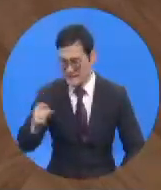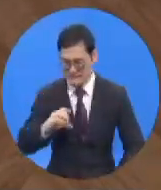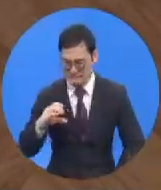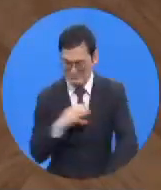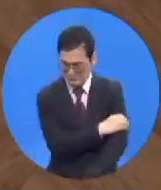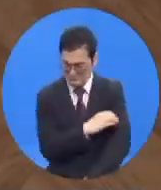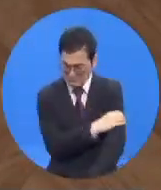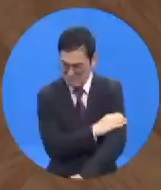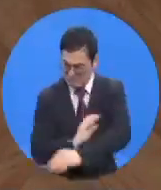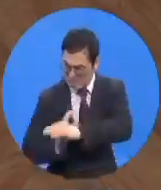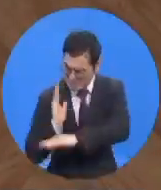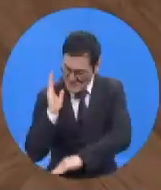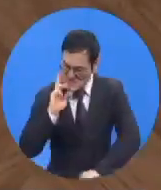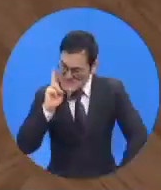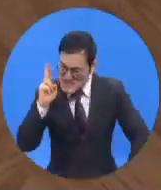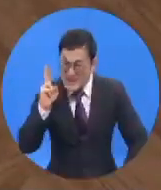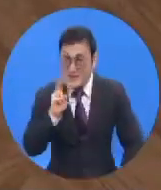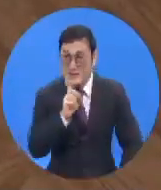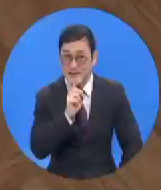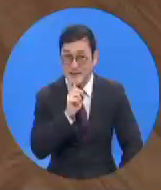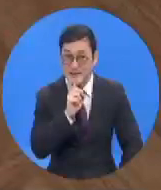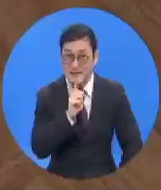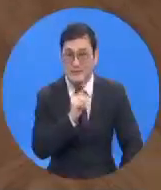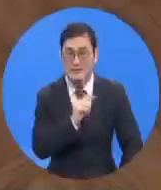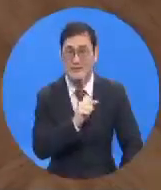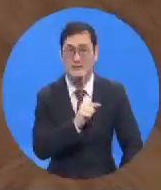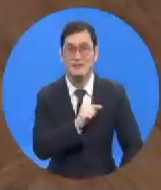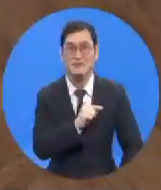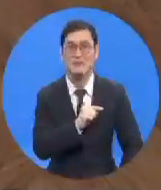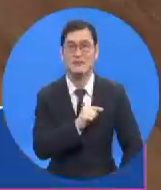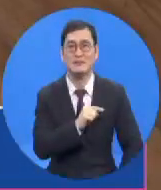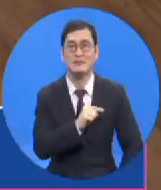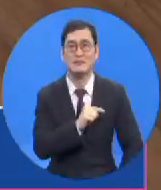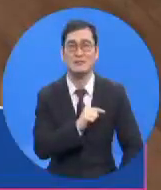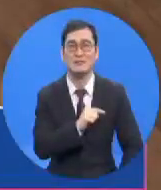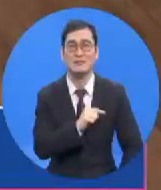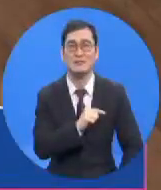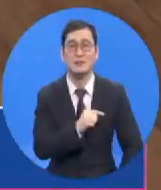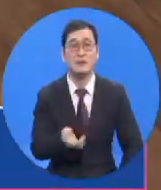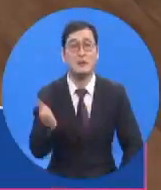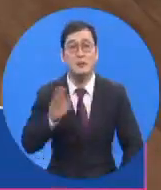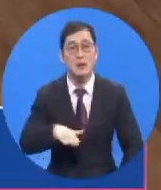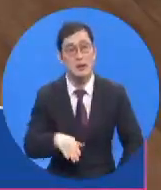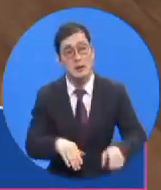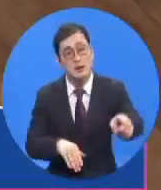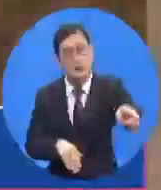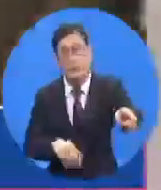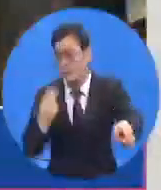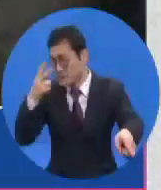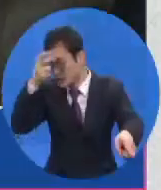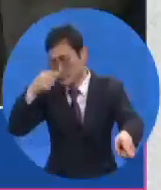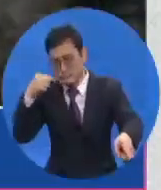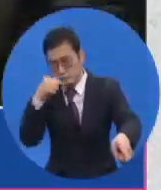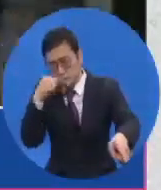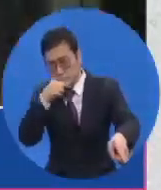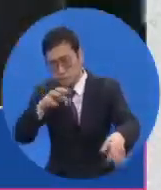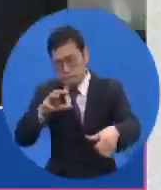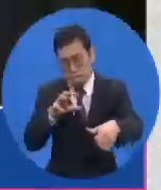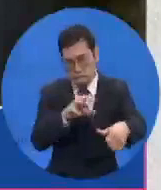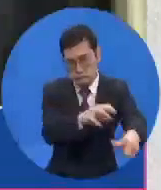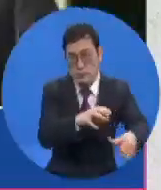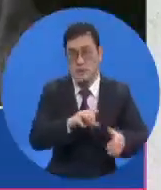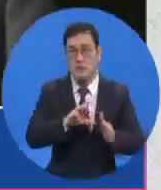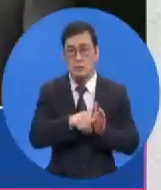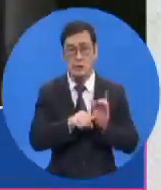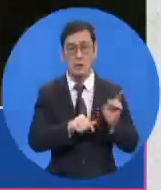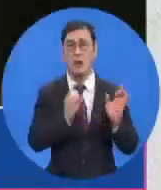근데 그 앞서 우리가 봤던 것처럼 왜 이 건에 대해서 이렇게 유독 며칠간의 오락가락을